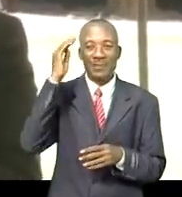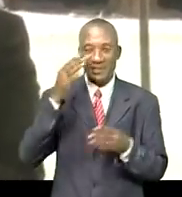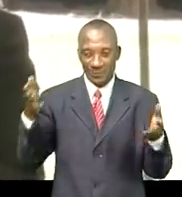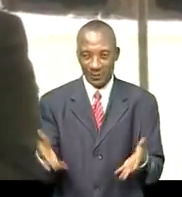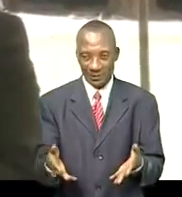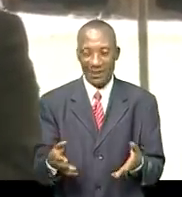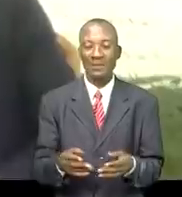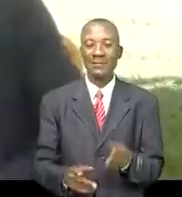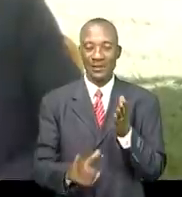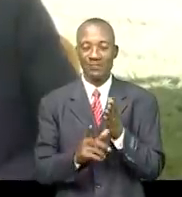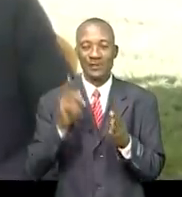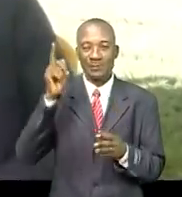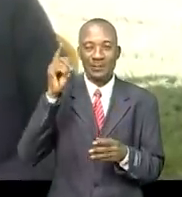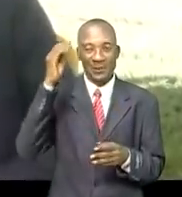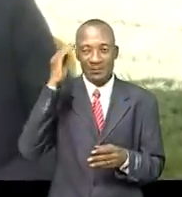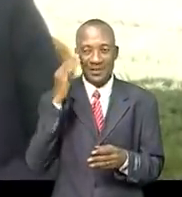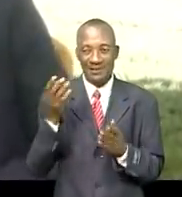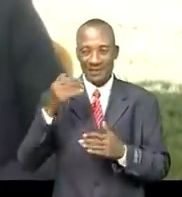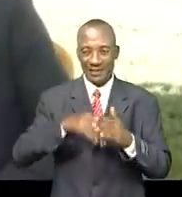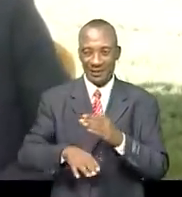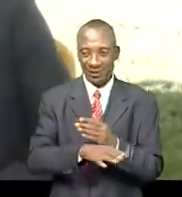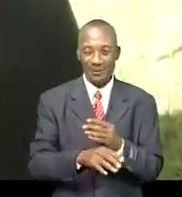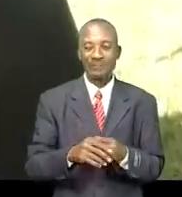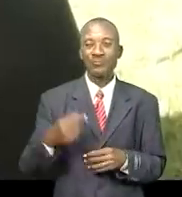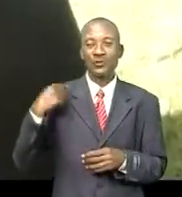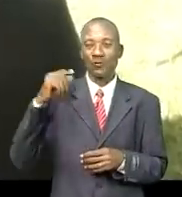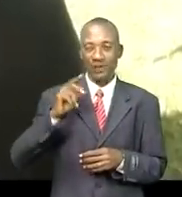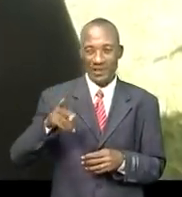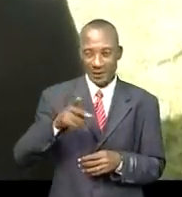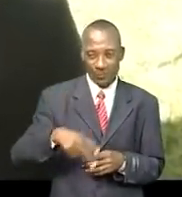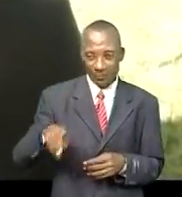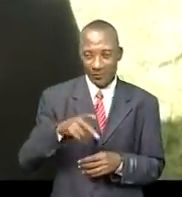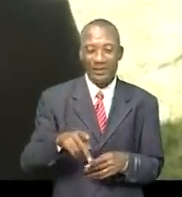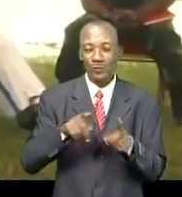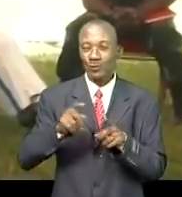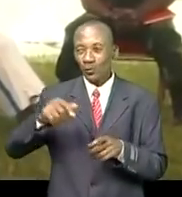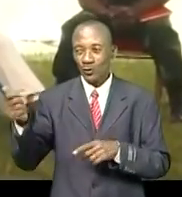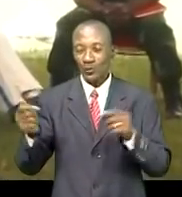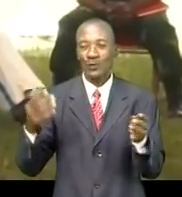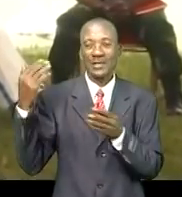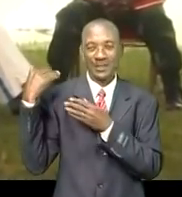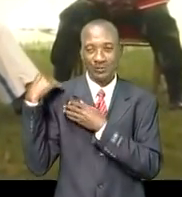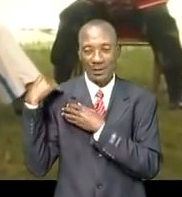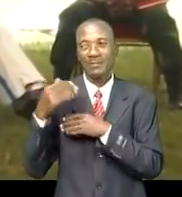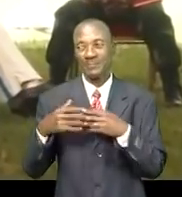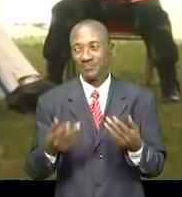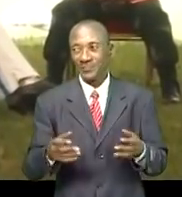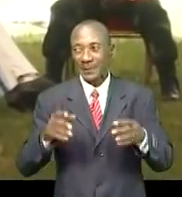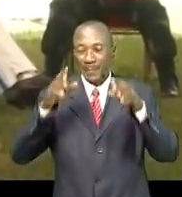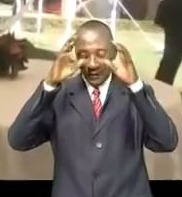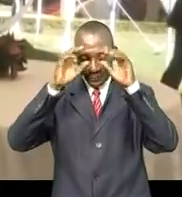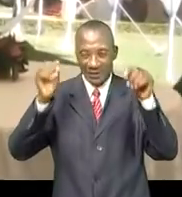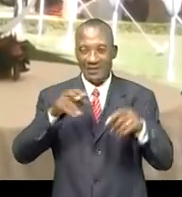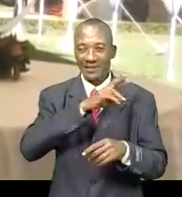du vice-premier ministre et ministre de l'Intérieur, du gouverneur des provinces et d'autres hauts cadres de sécurité, les commandants suprêmes des forces armées ont